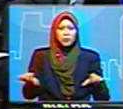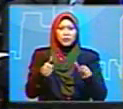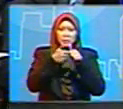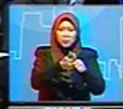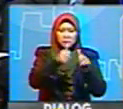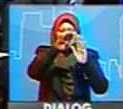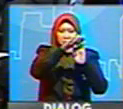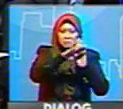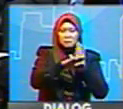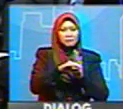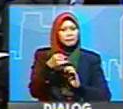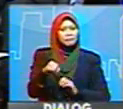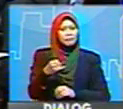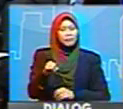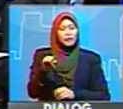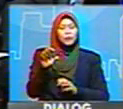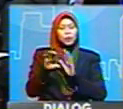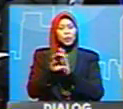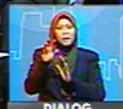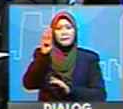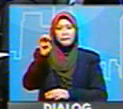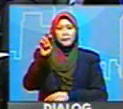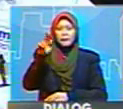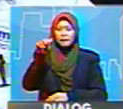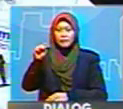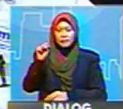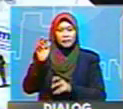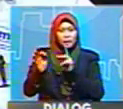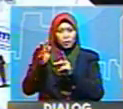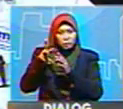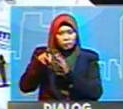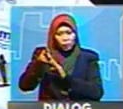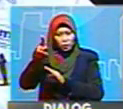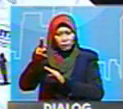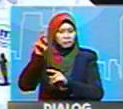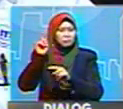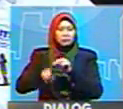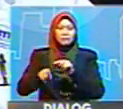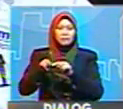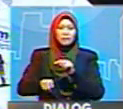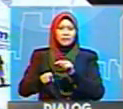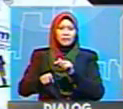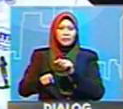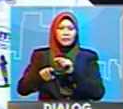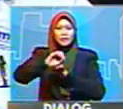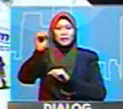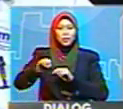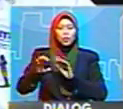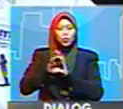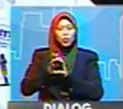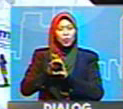biasanya Bernas apabila potong tak boleh lebih daripada maksimum yang patut dipotong misalnya potongan